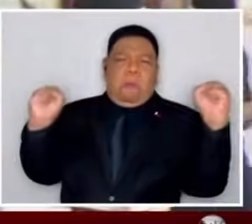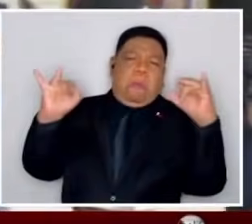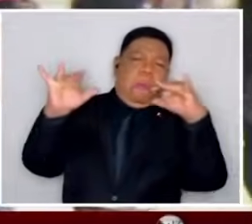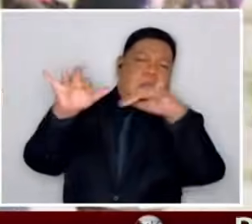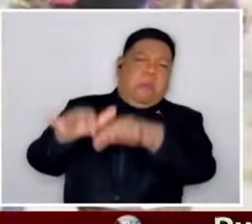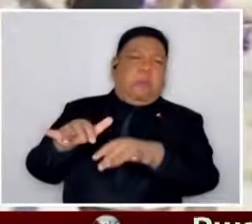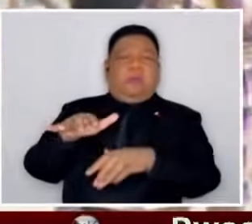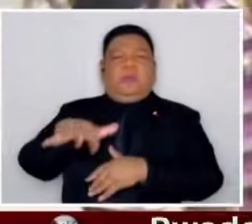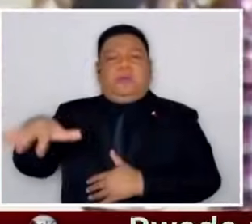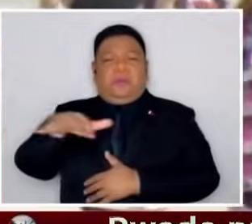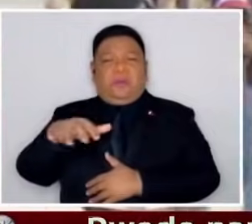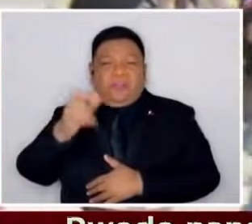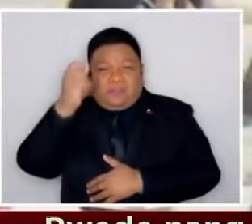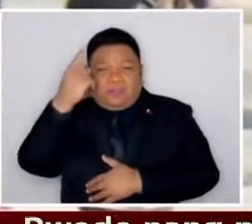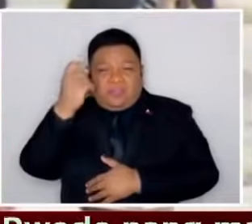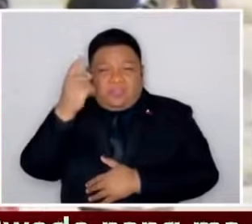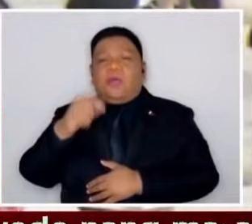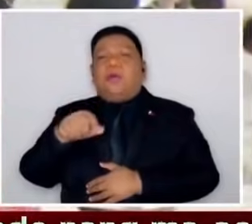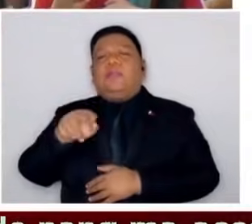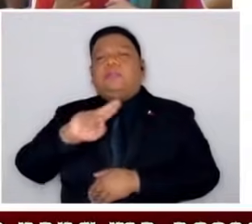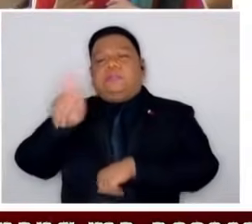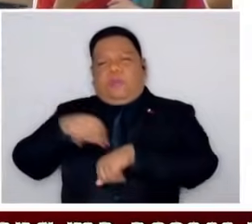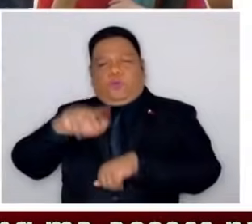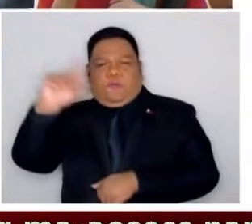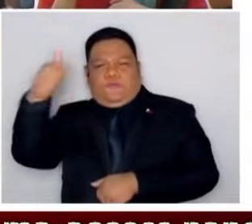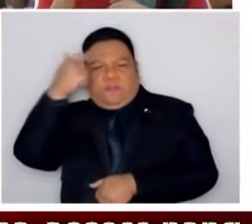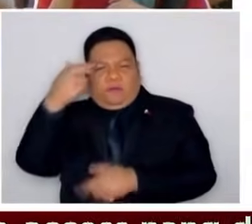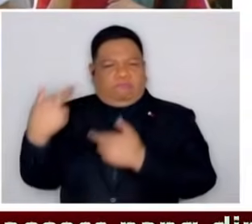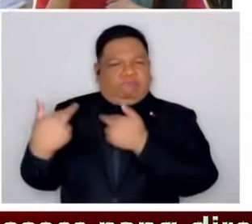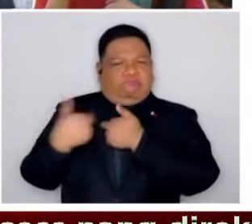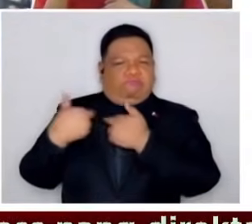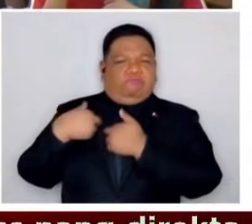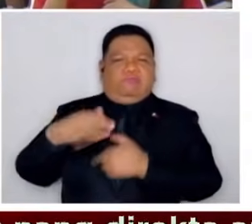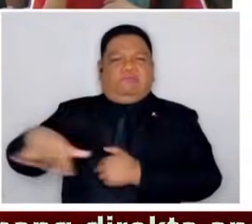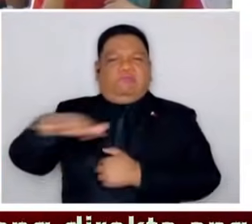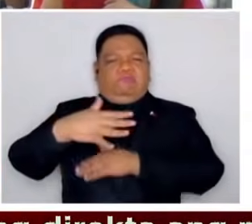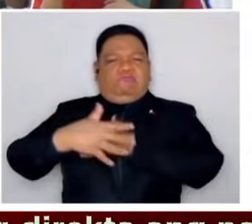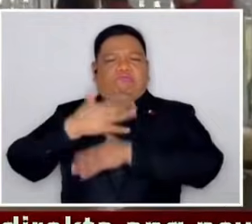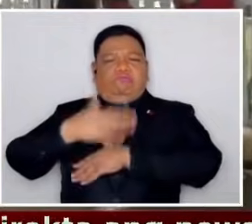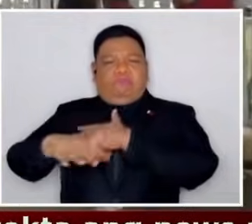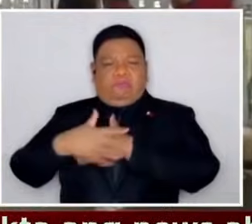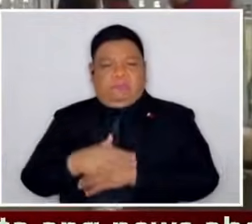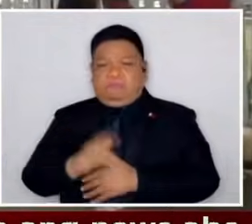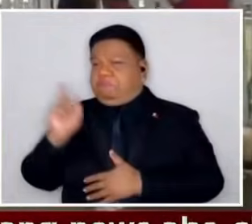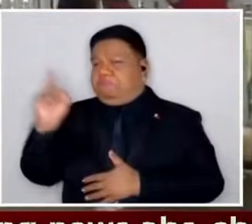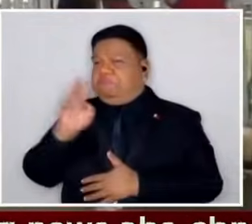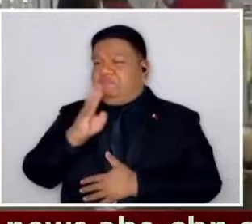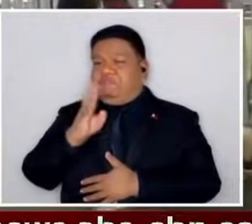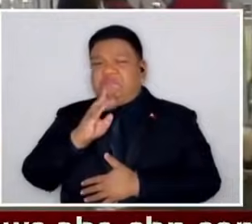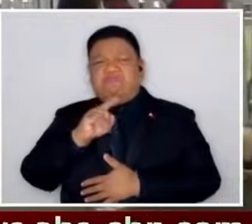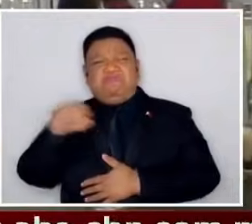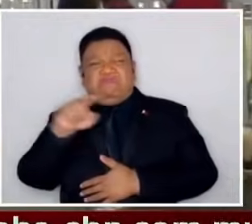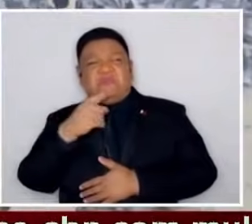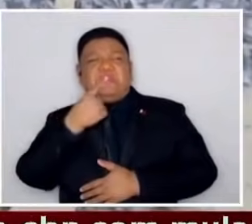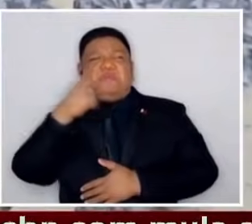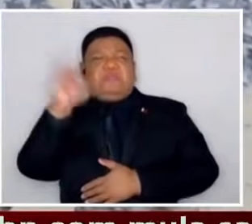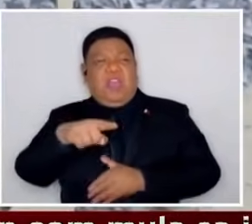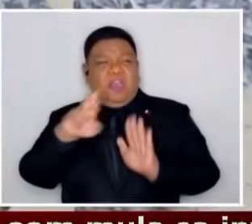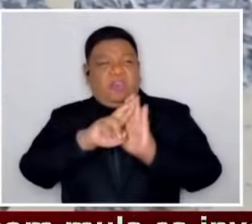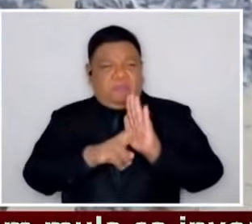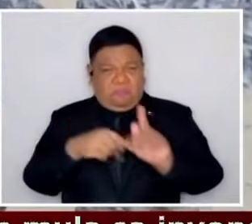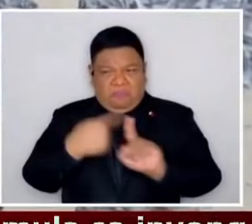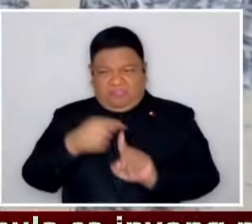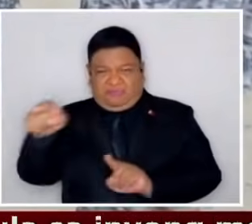jurisdiksyon ng national government ang Dolomite Beach. Eh sila nagpapatupad, sila rin ang lumalabag. Ipinapaubaya ito ng Malacañang